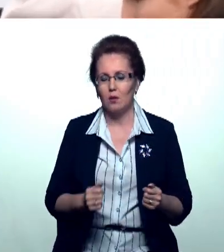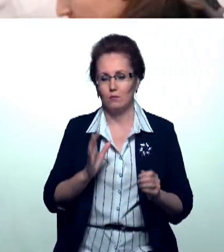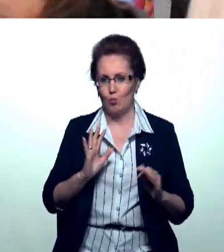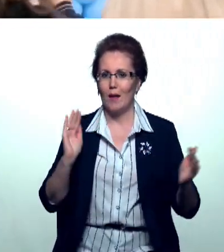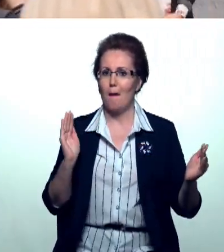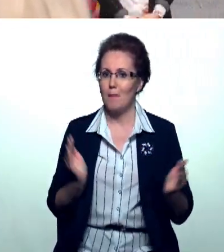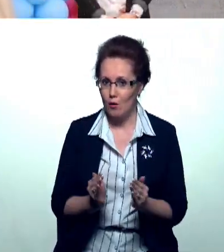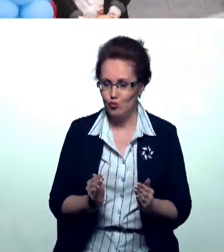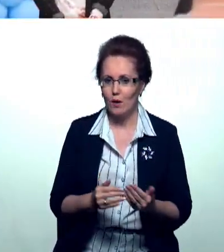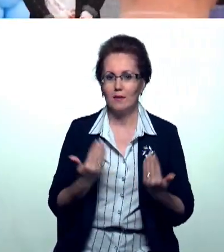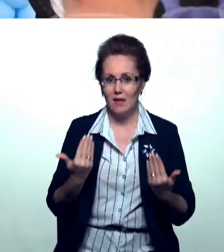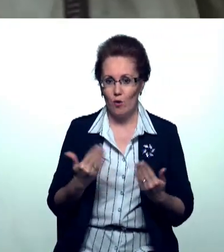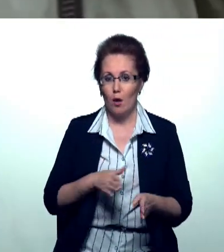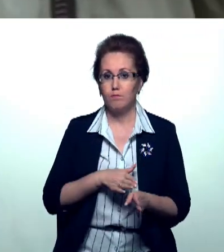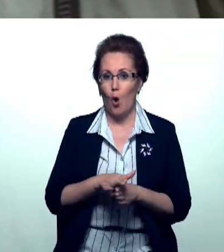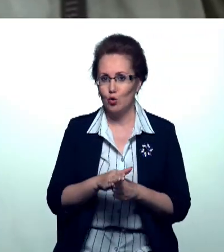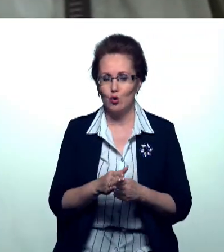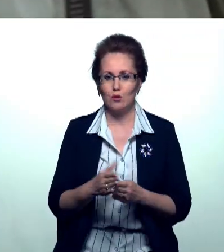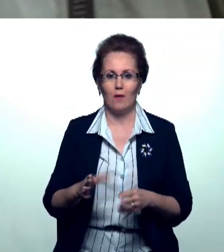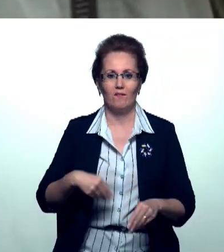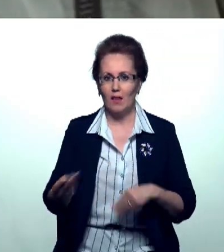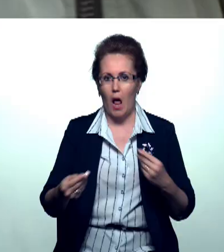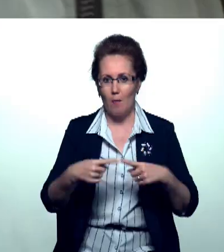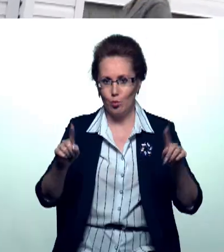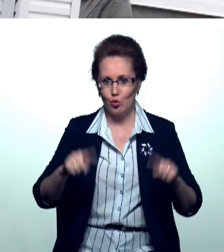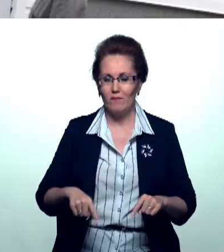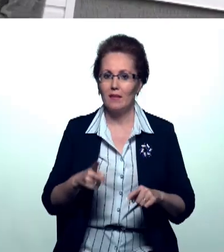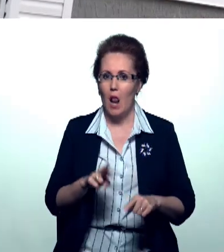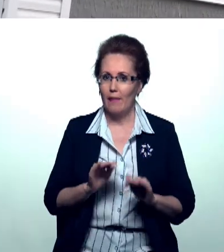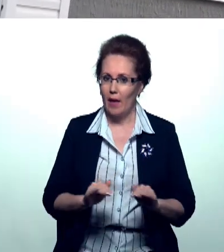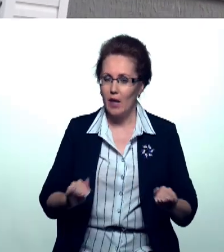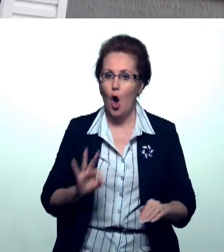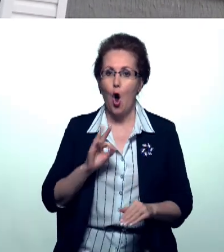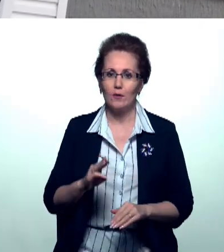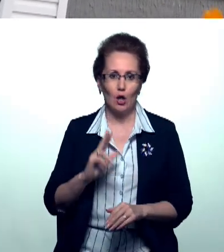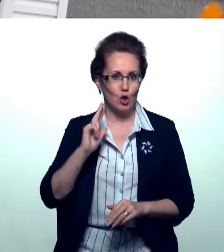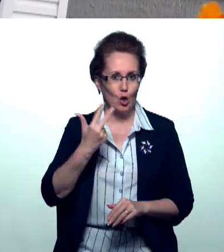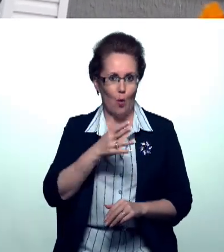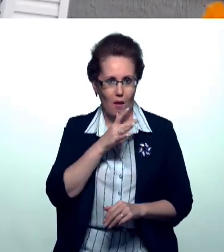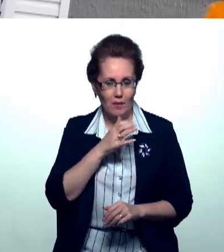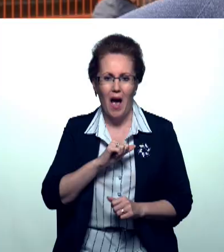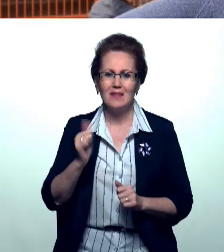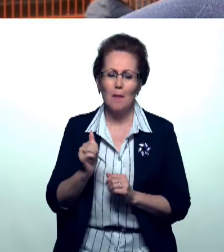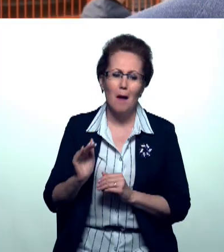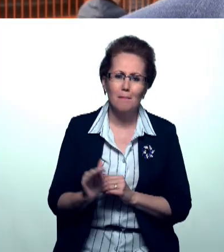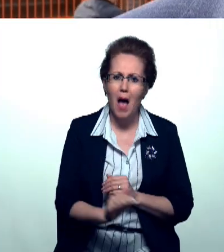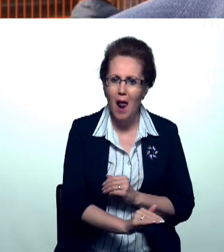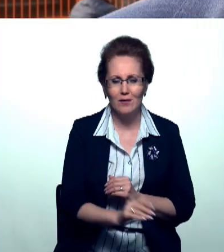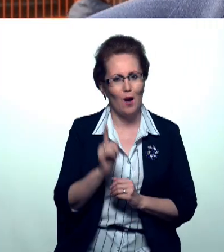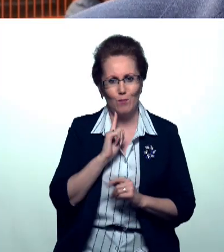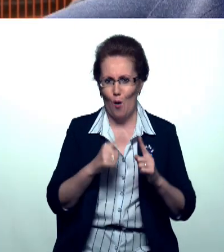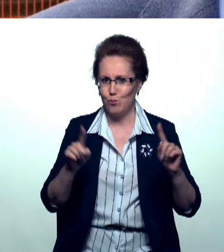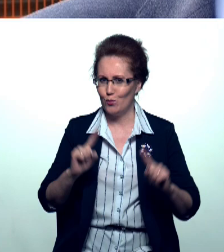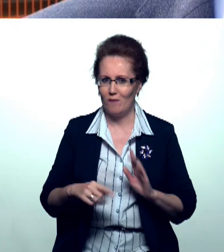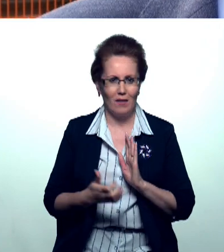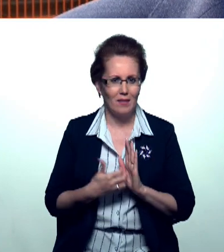полностью закрыта очередь в детские сады для детей от 3 лет. Больше станет места и для самых маленьких. В возрасте от 3 лет и